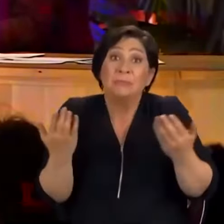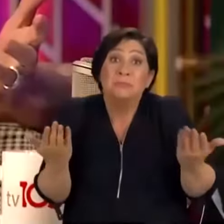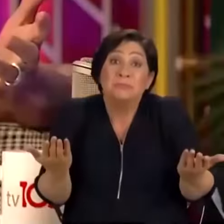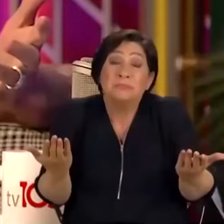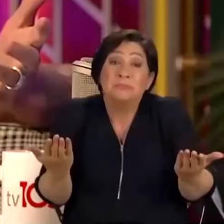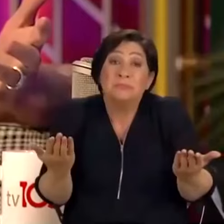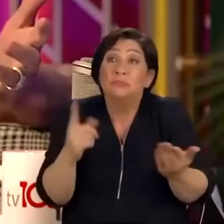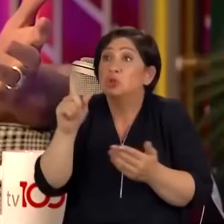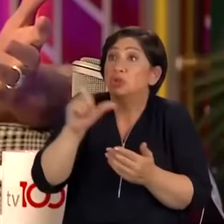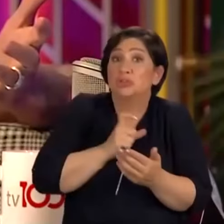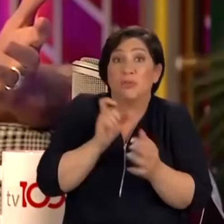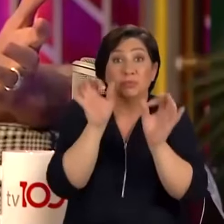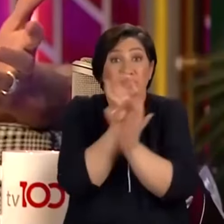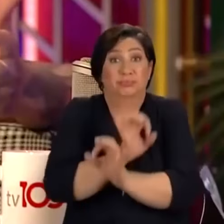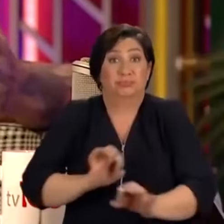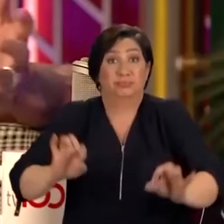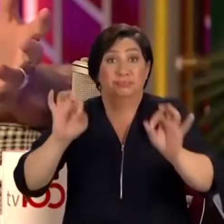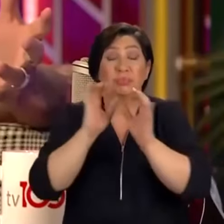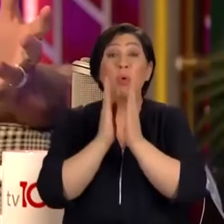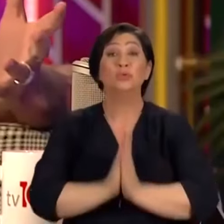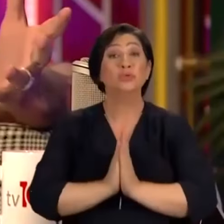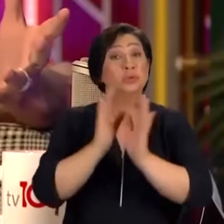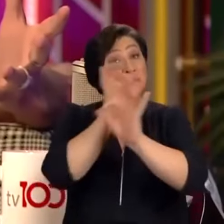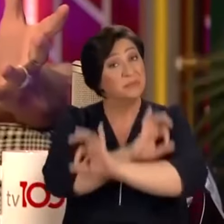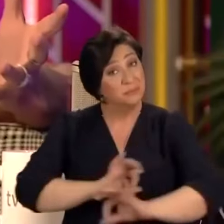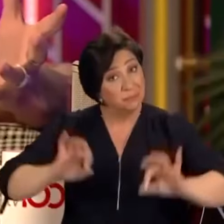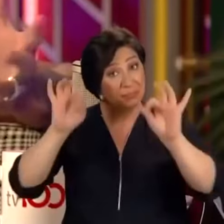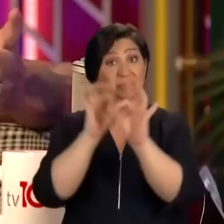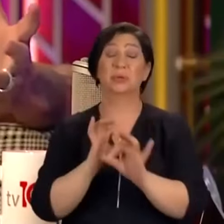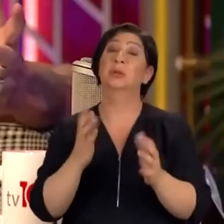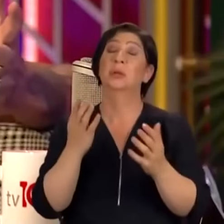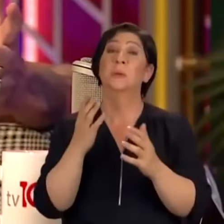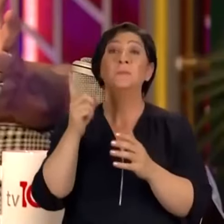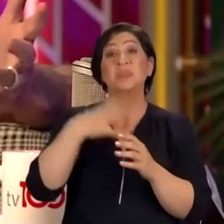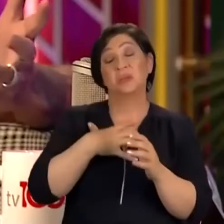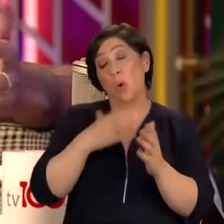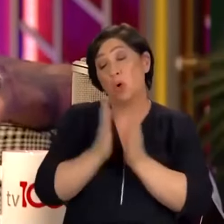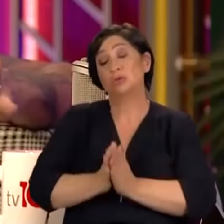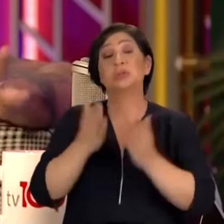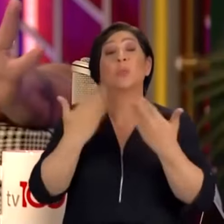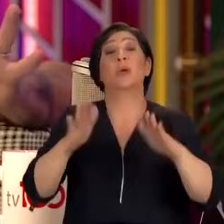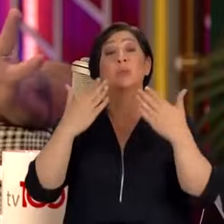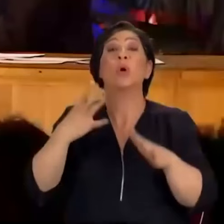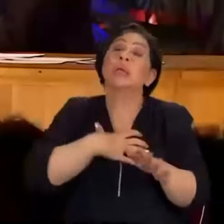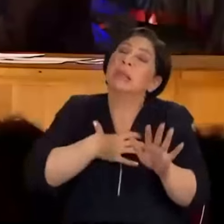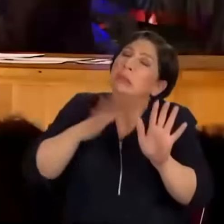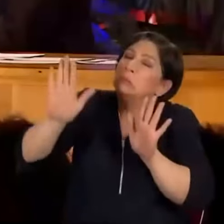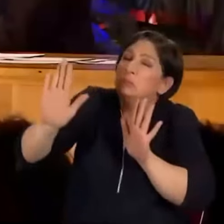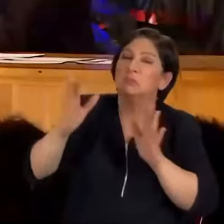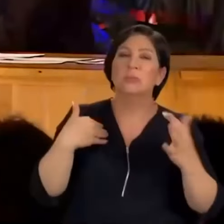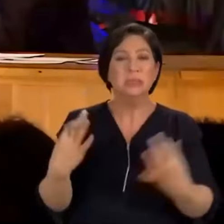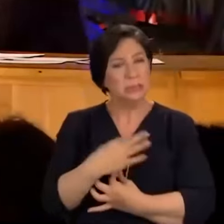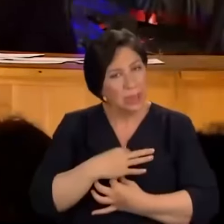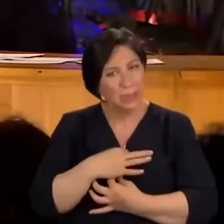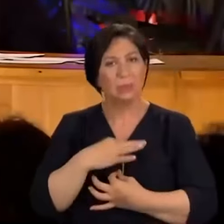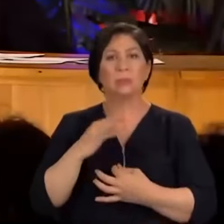ediyorum buna bir cevap gelmediği için özür dilemeyi e Belki de doğru bulmadıkları için bilemem o o kendi tercihi Herkese